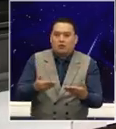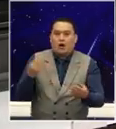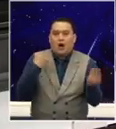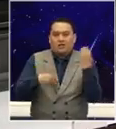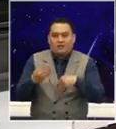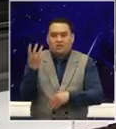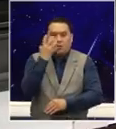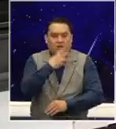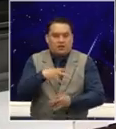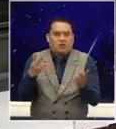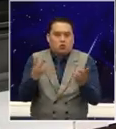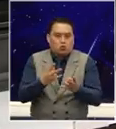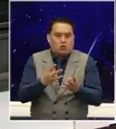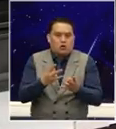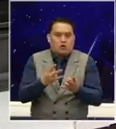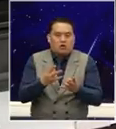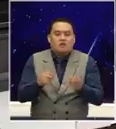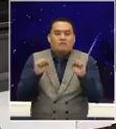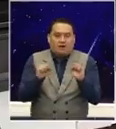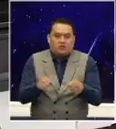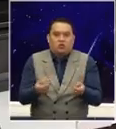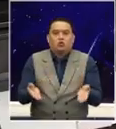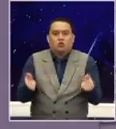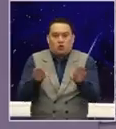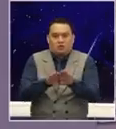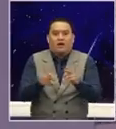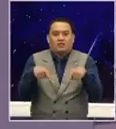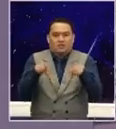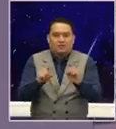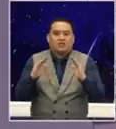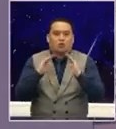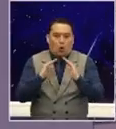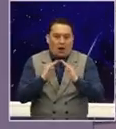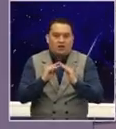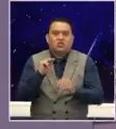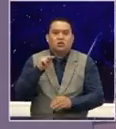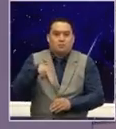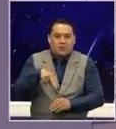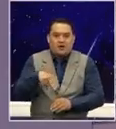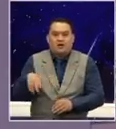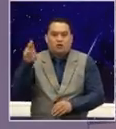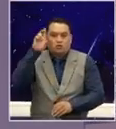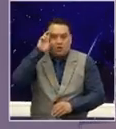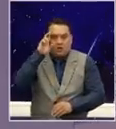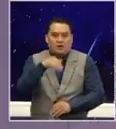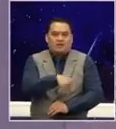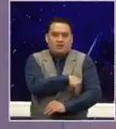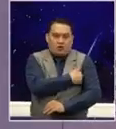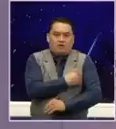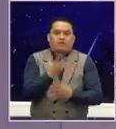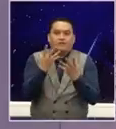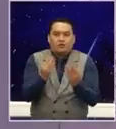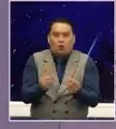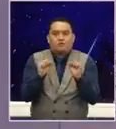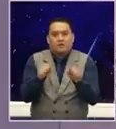одеваться потеплее. А лучше вообще по возможности придерживаться домашнего режима. В связи с чрезвычайным положением в стране термометры в дневное